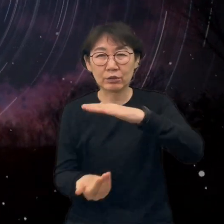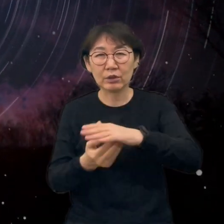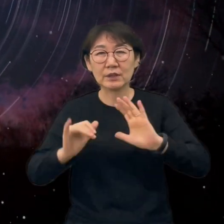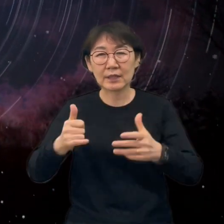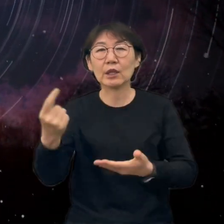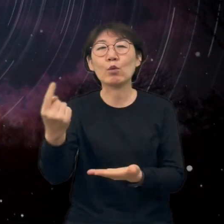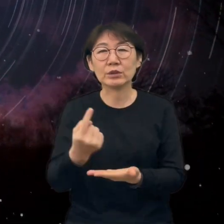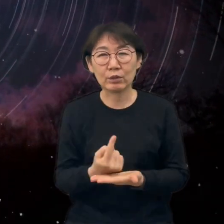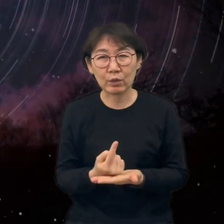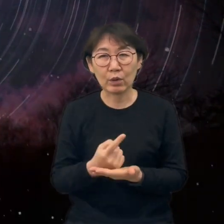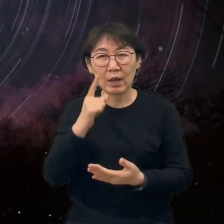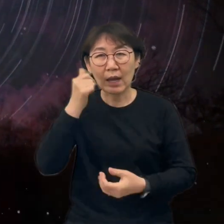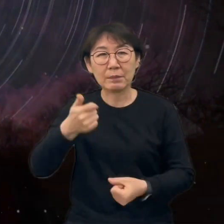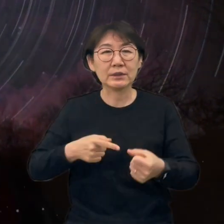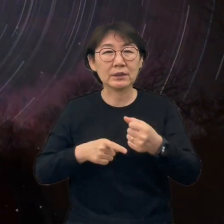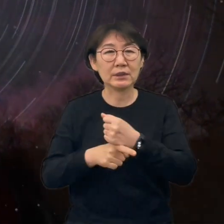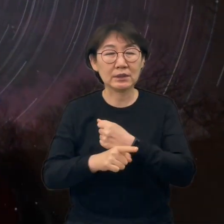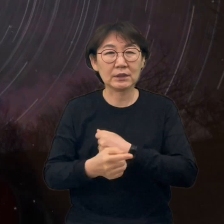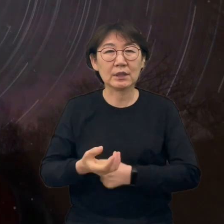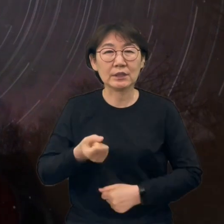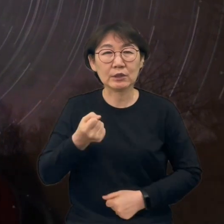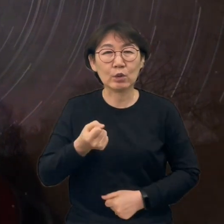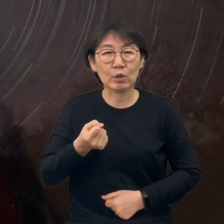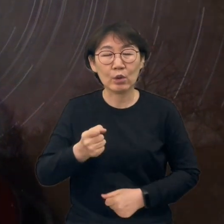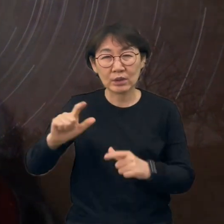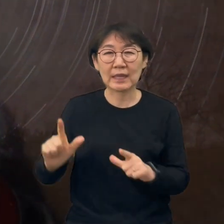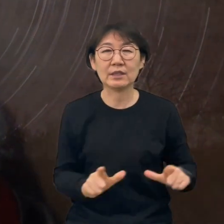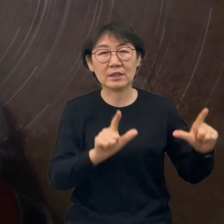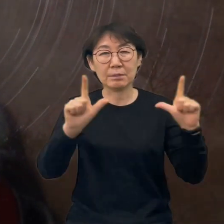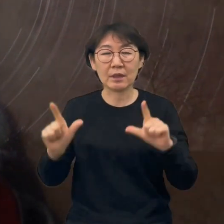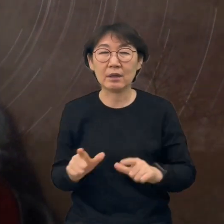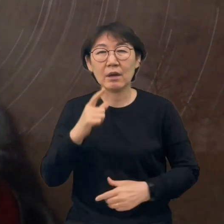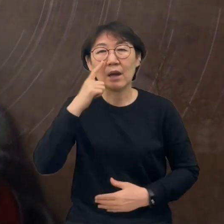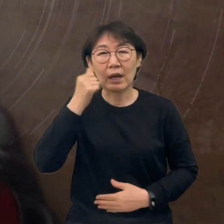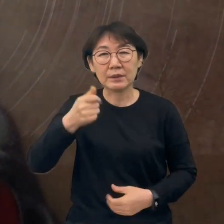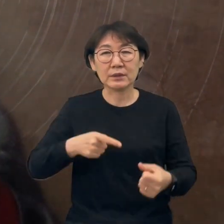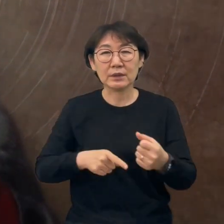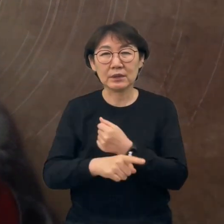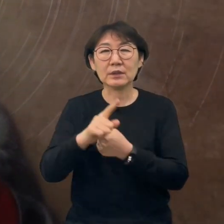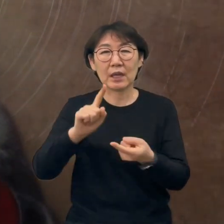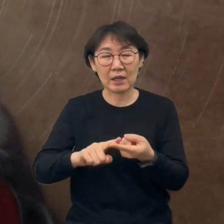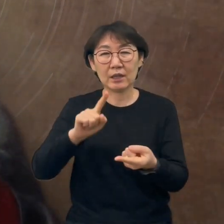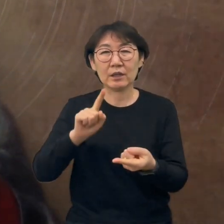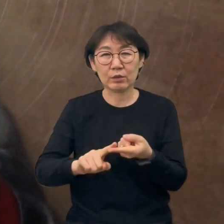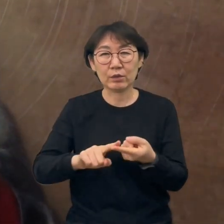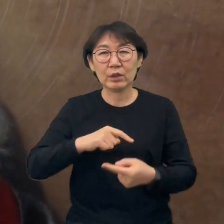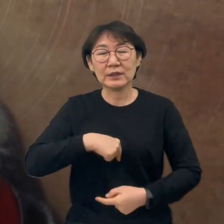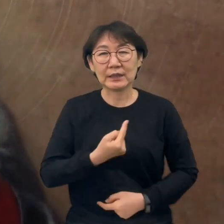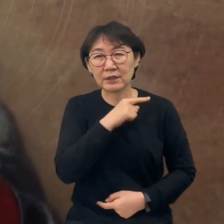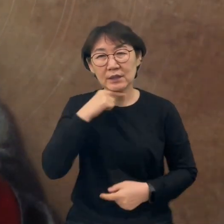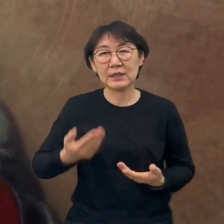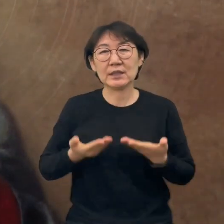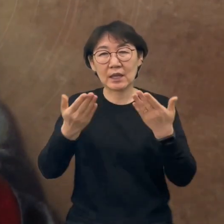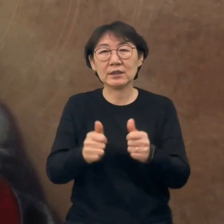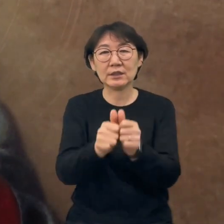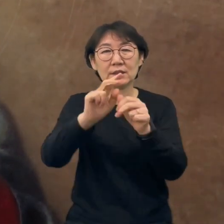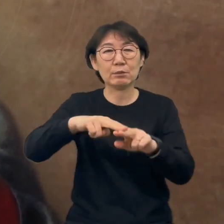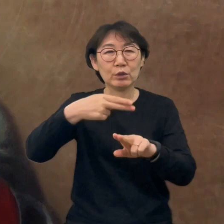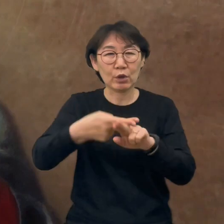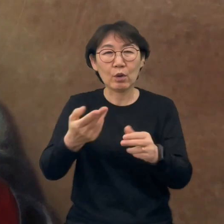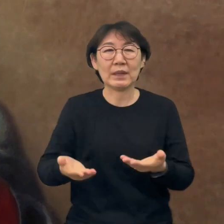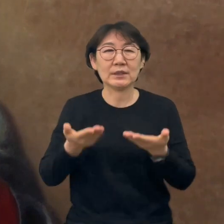이루러 세상에 오셨고 아버지의 뜻을 양식으로 삼아 사셨으며 아버지의 뜻을 받들어 자신을 희생